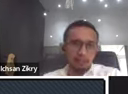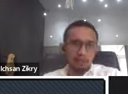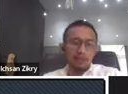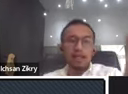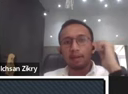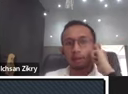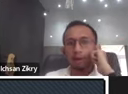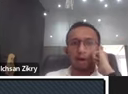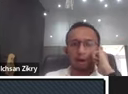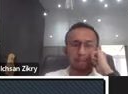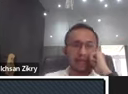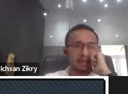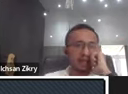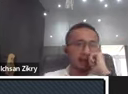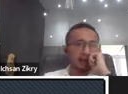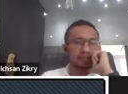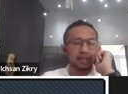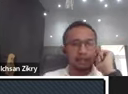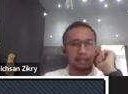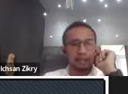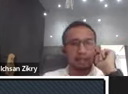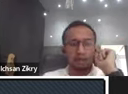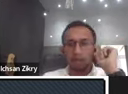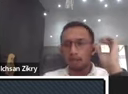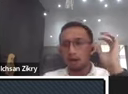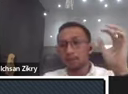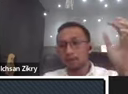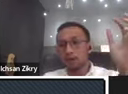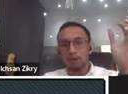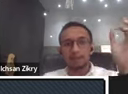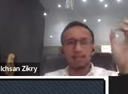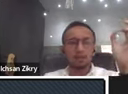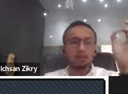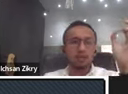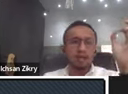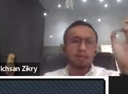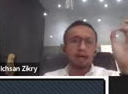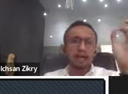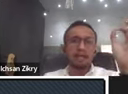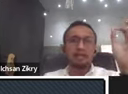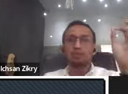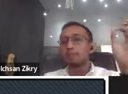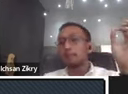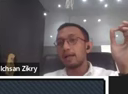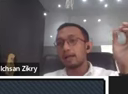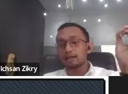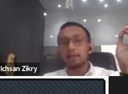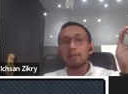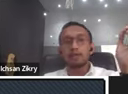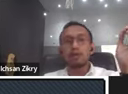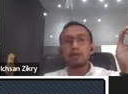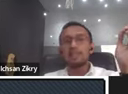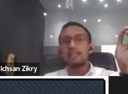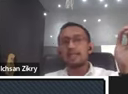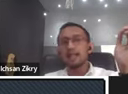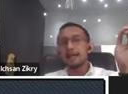yang poin G, perlu dilihat bahwa objeknya, objek yang dijadikan objek Korwas itu bukan lagi cuma PPNS,